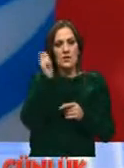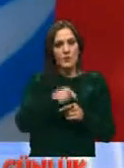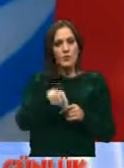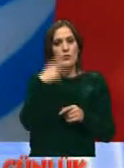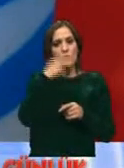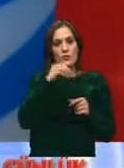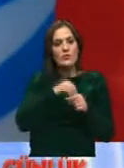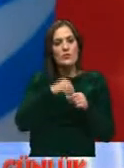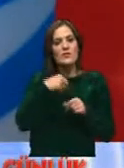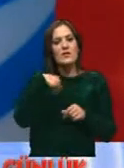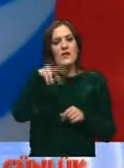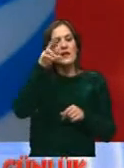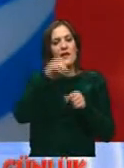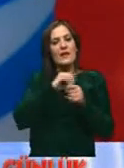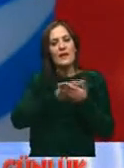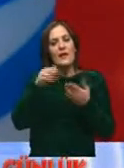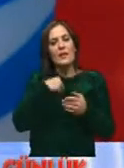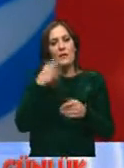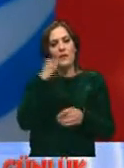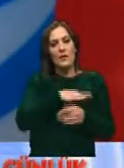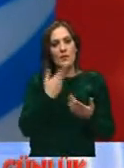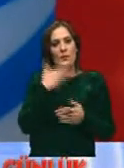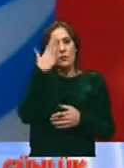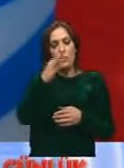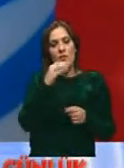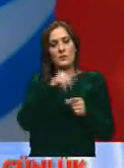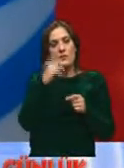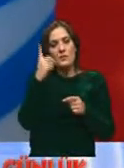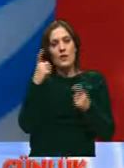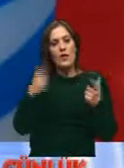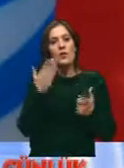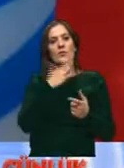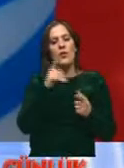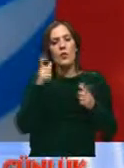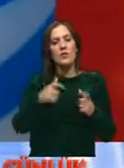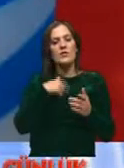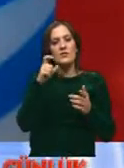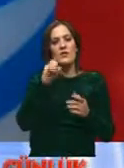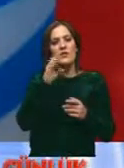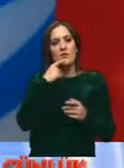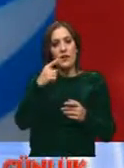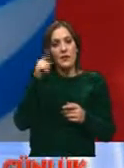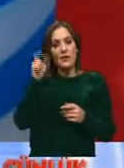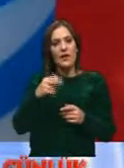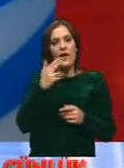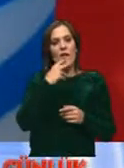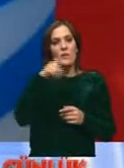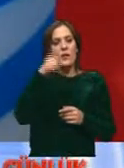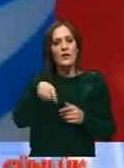bu müziğin terapisinden faydalanmaktı. Ancak tabii profesyonel bir ortam yok ortada. Cihan Hoca dedi ki,